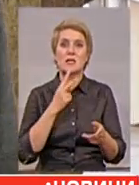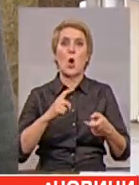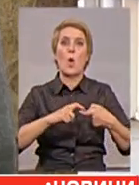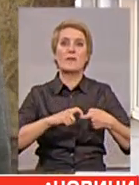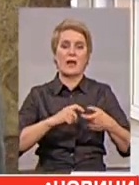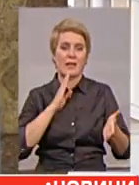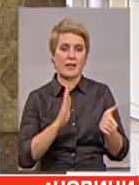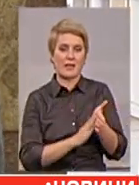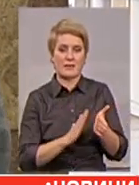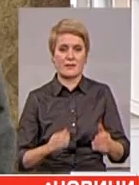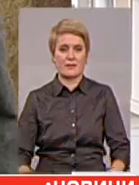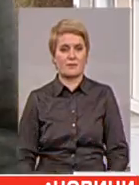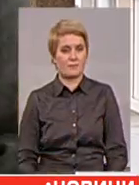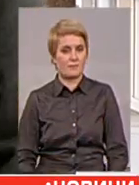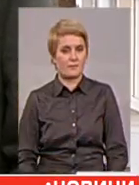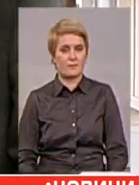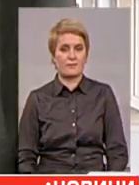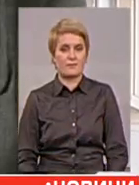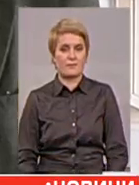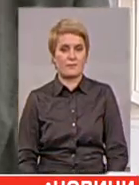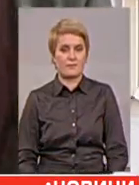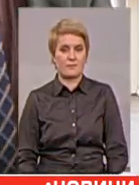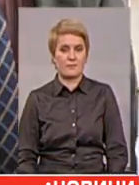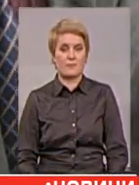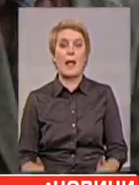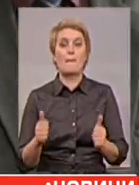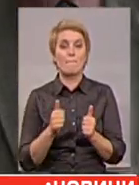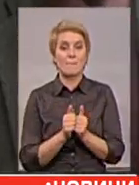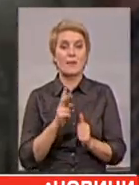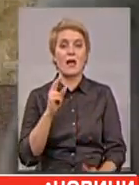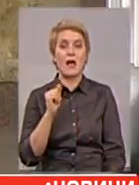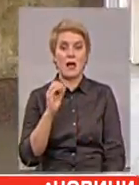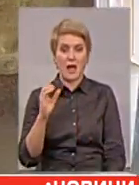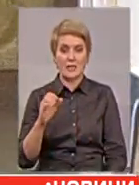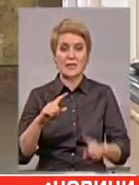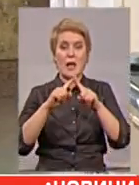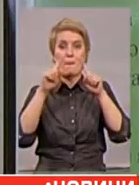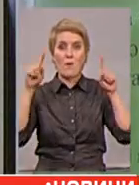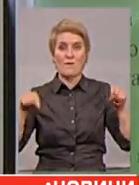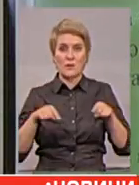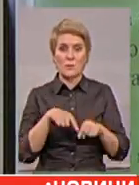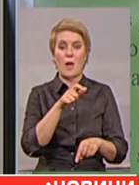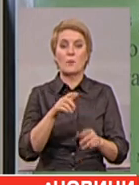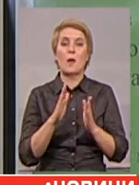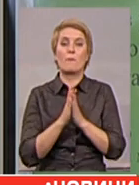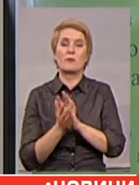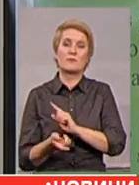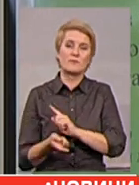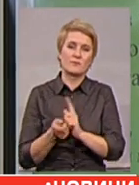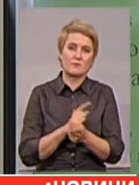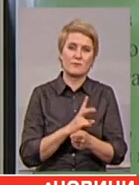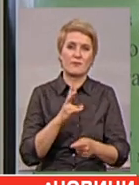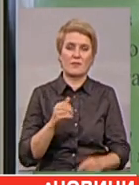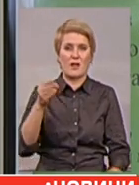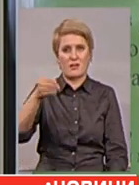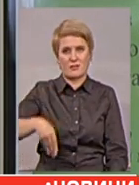якось, наприклад, ось ця картка метро. Біля кас метрополітену отакі повідомлення. Пасажирів просять переходити на